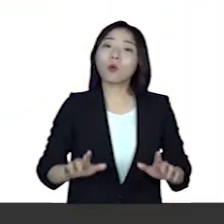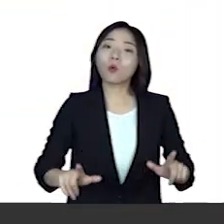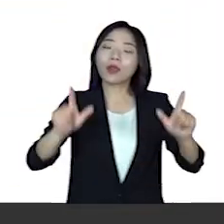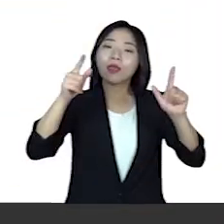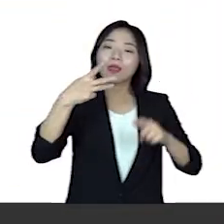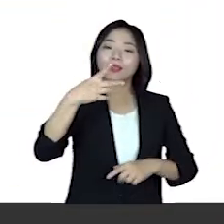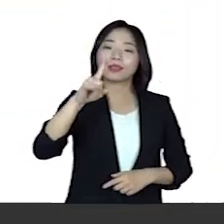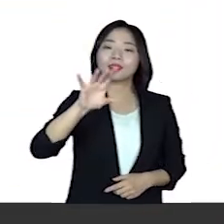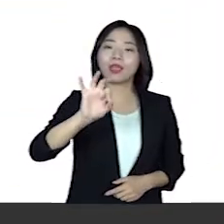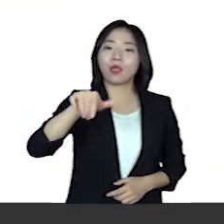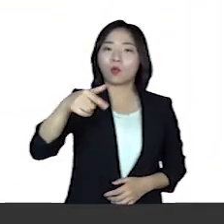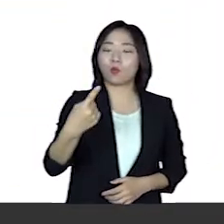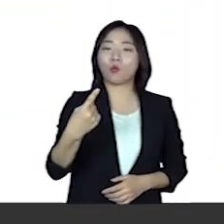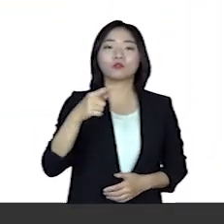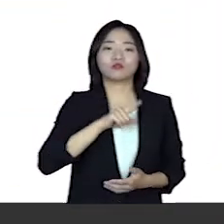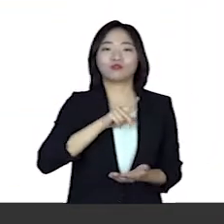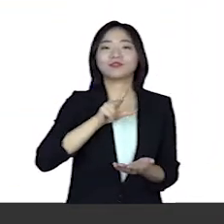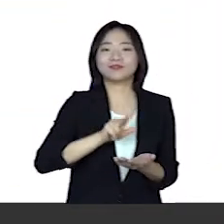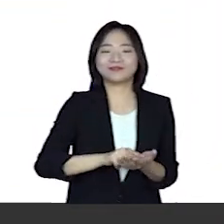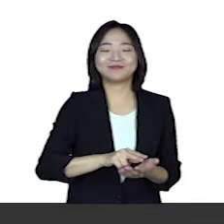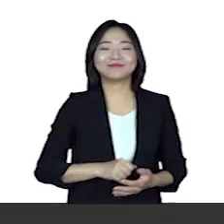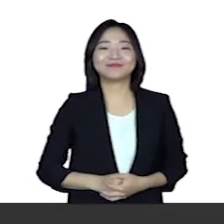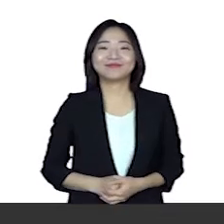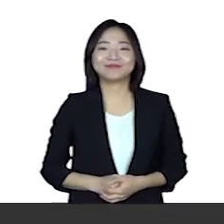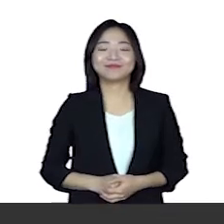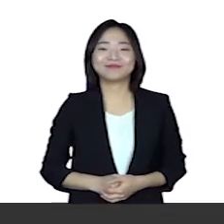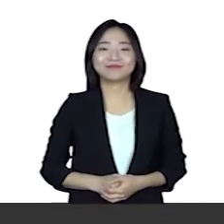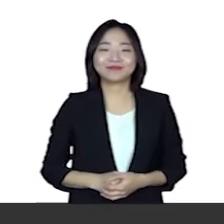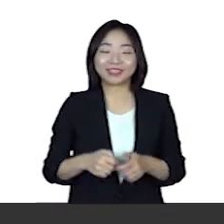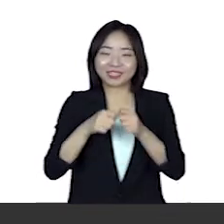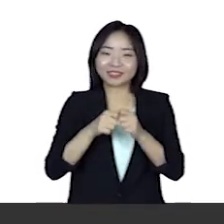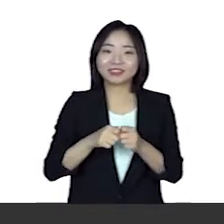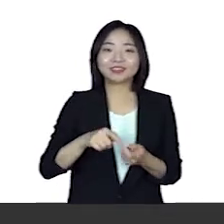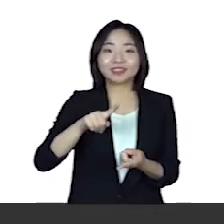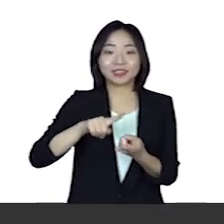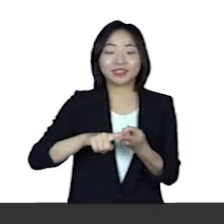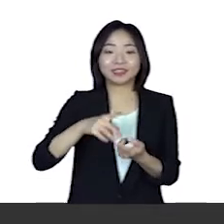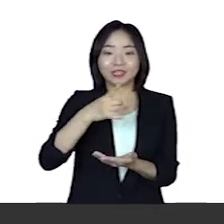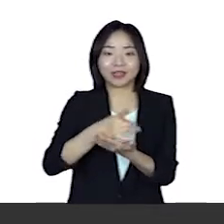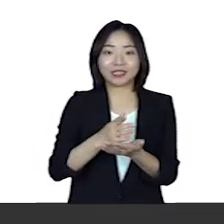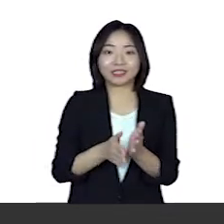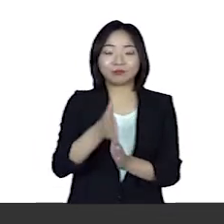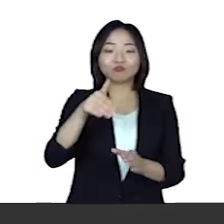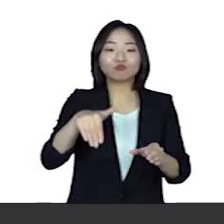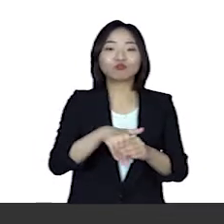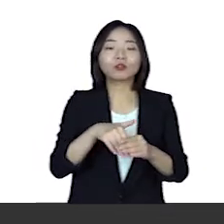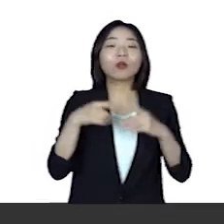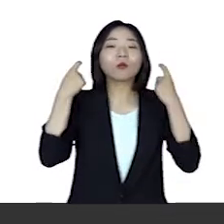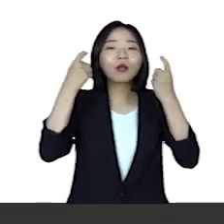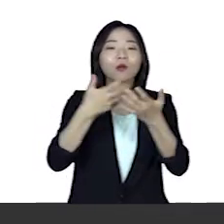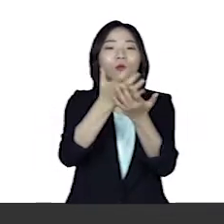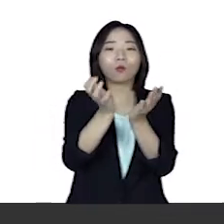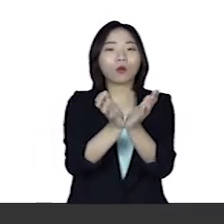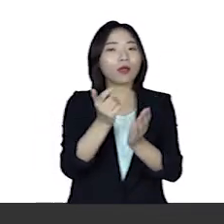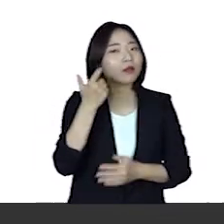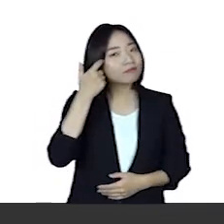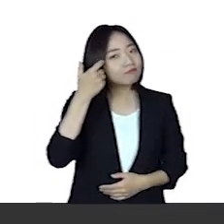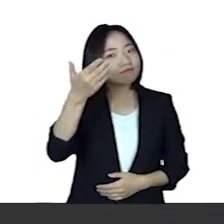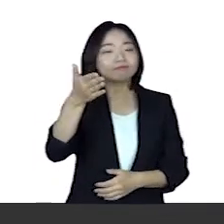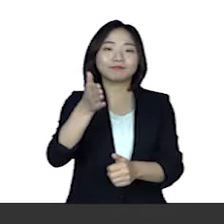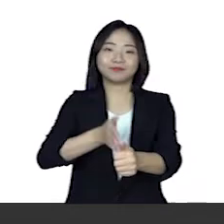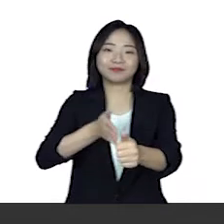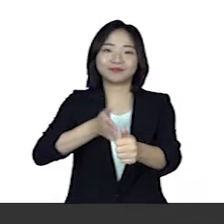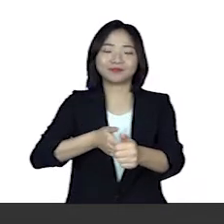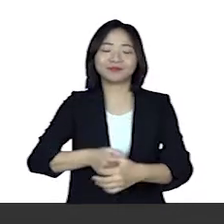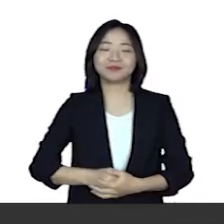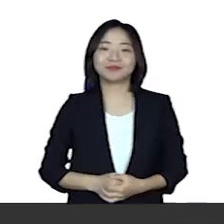올해 탱고를 주제로 관객들과 만날 예정인데요. 보다 자세한 사항은 천안시 문화관광과로 문의하면